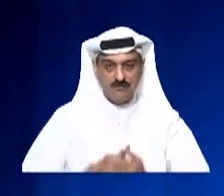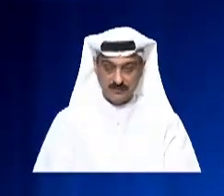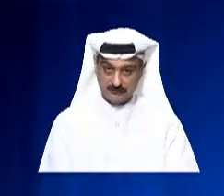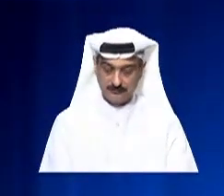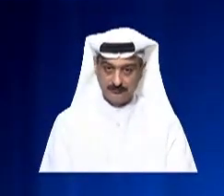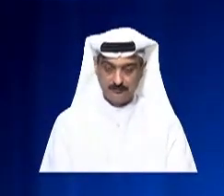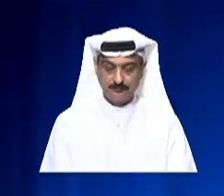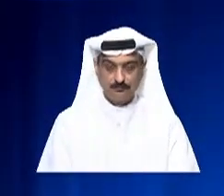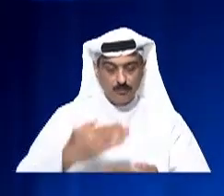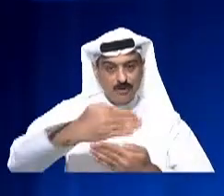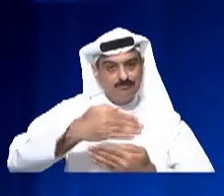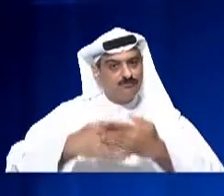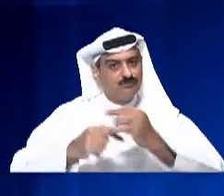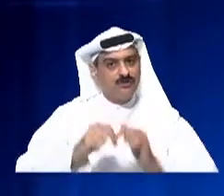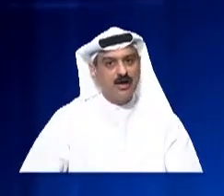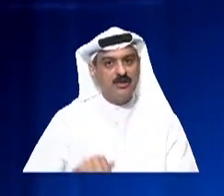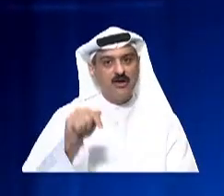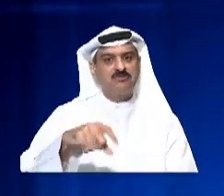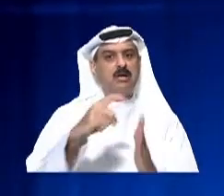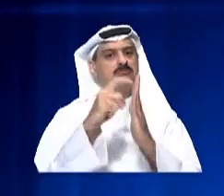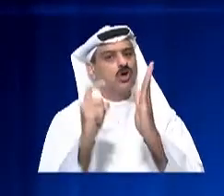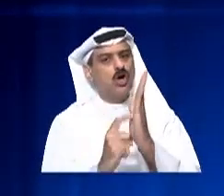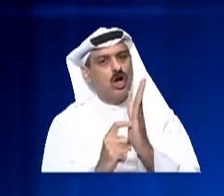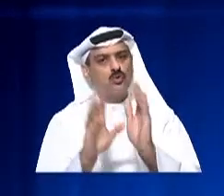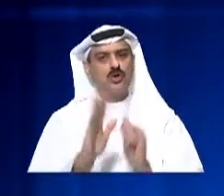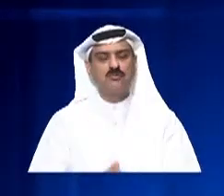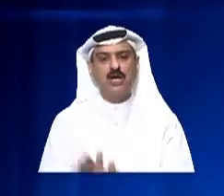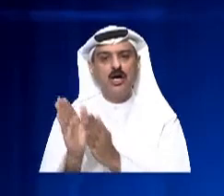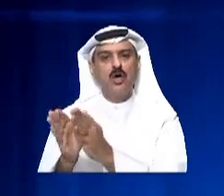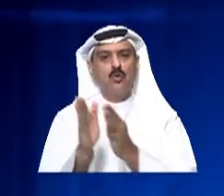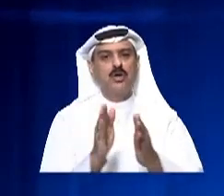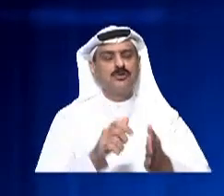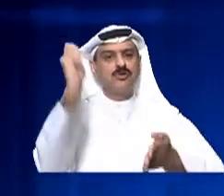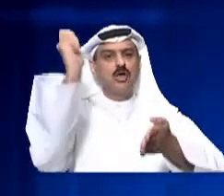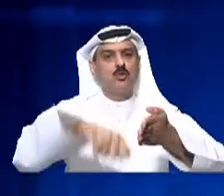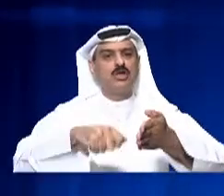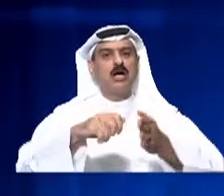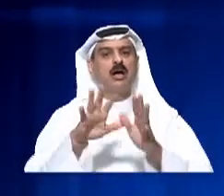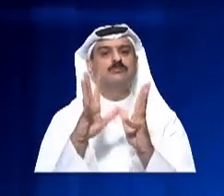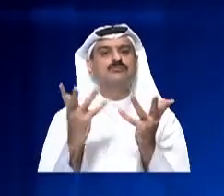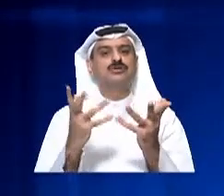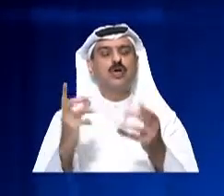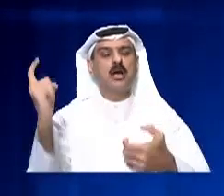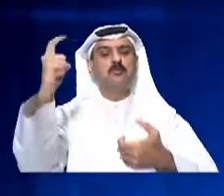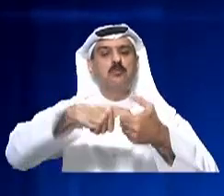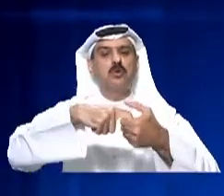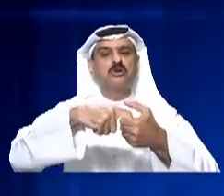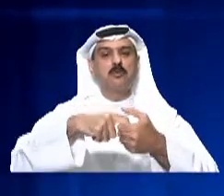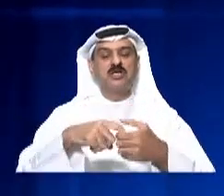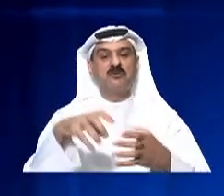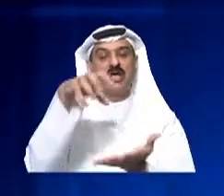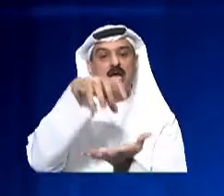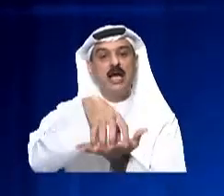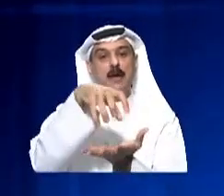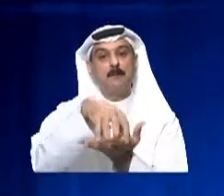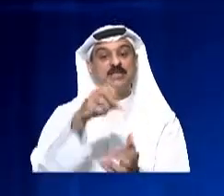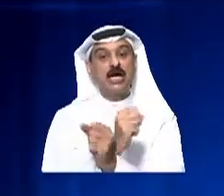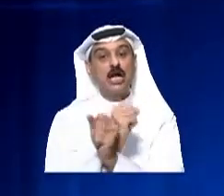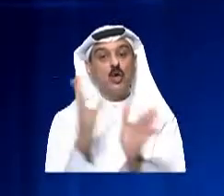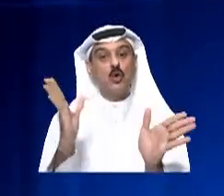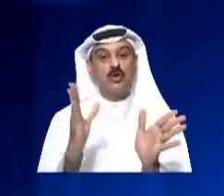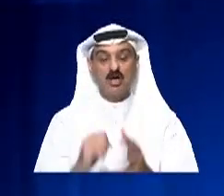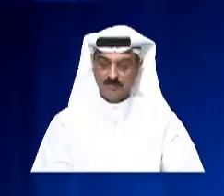بترتيب وتوثيق كافة الأوضاع القانونية التنظيمية التعاقدية المرتبطة بالمنطقة الخدمية